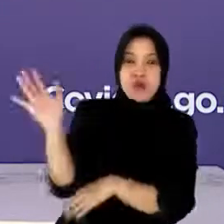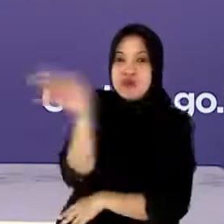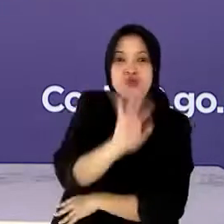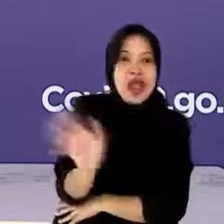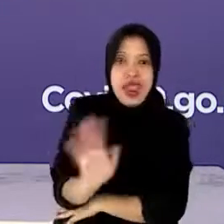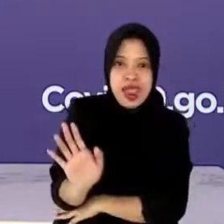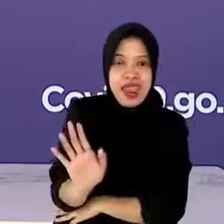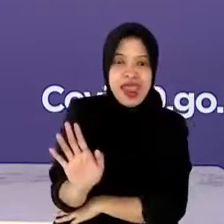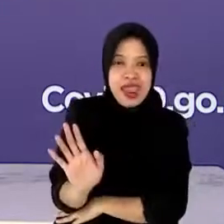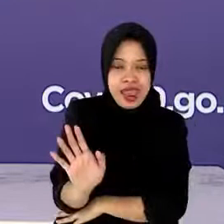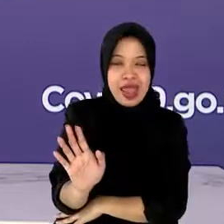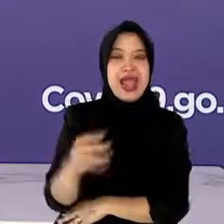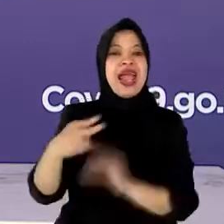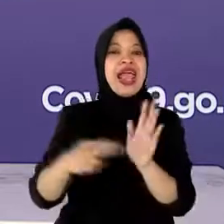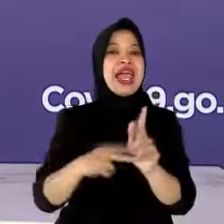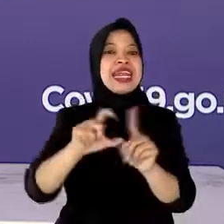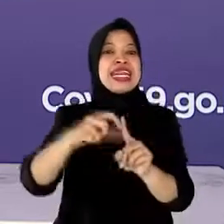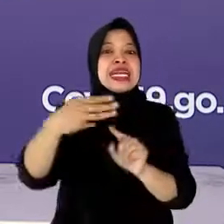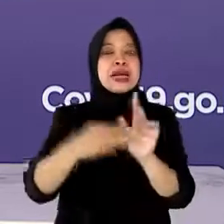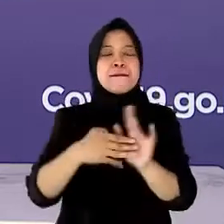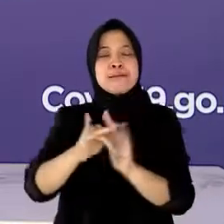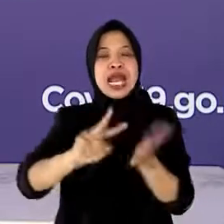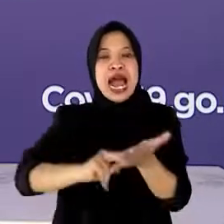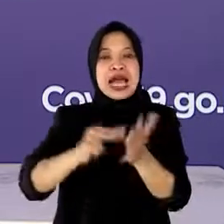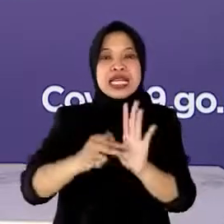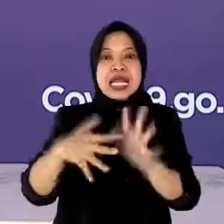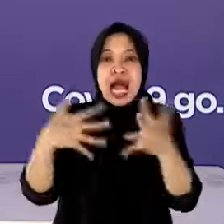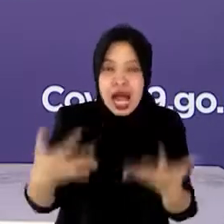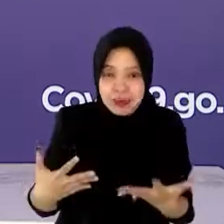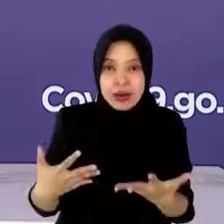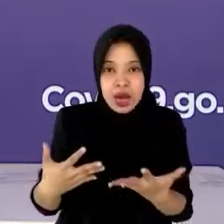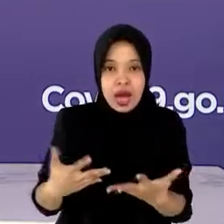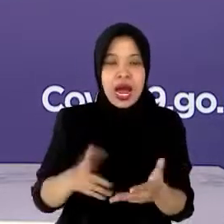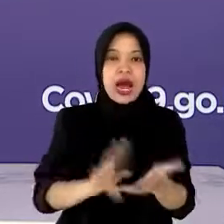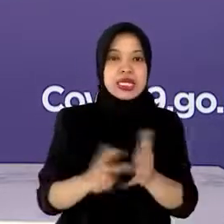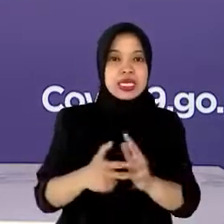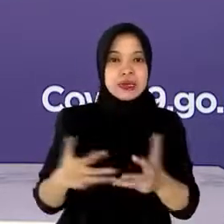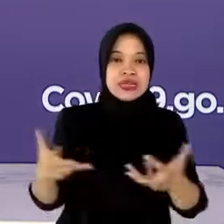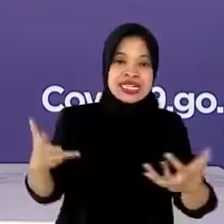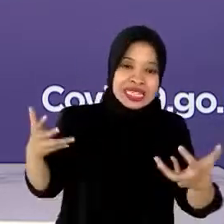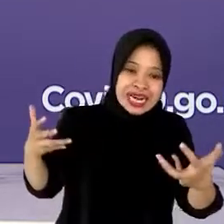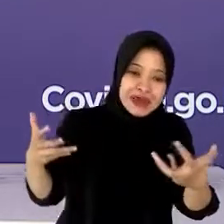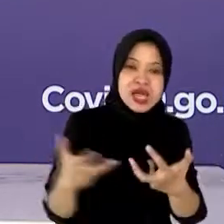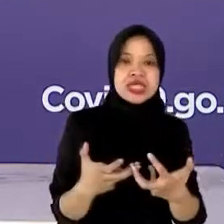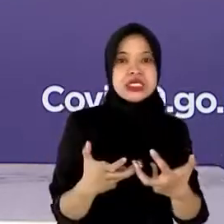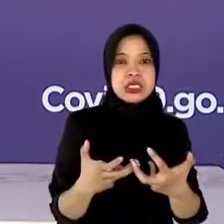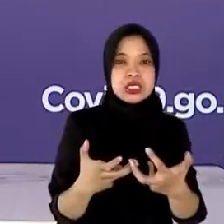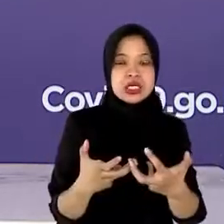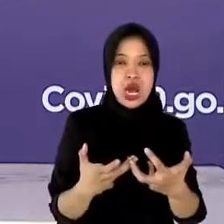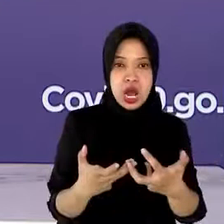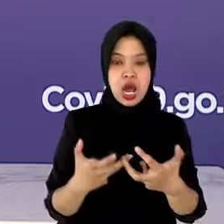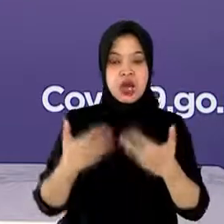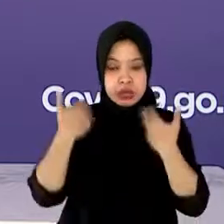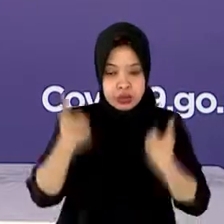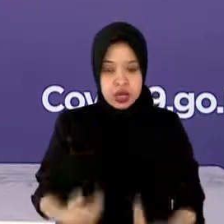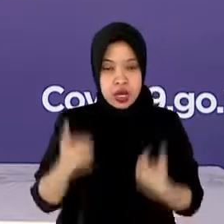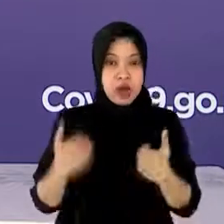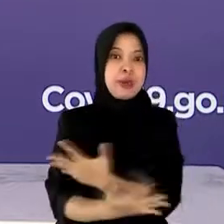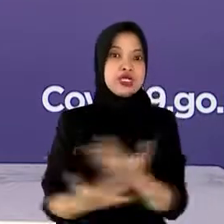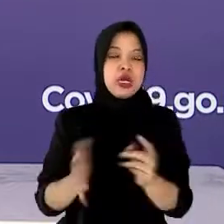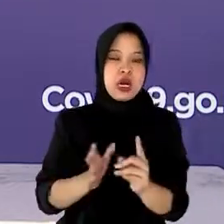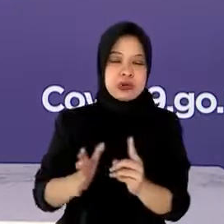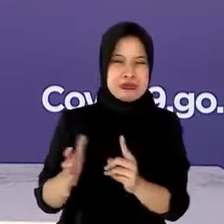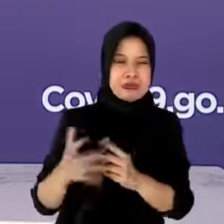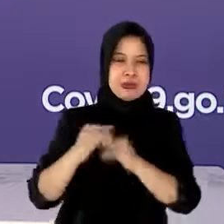sepenuhnya hal-hal yang dapat mengindikasikan nya bahwa pandemi telah bertransisi menjadi endemi jika kekebalan masyarakat